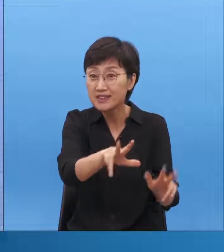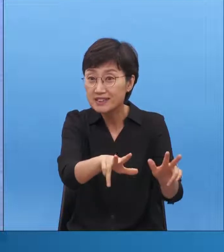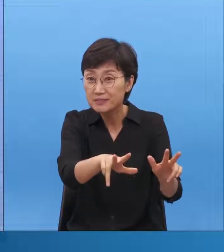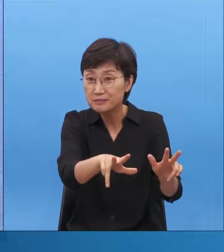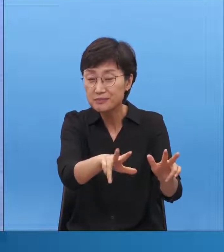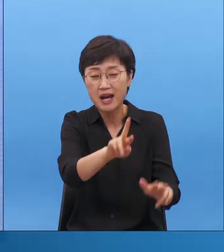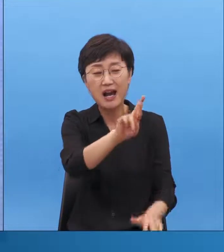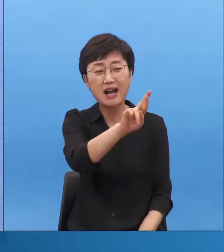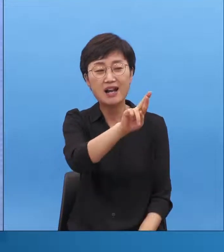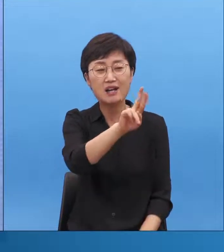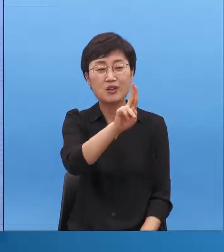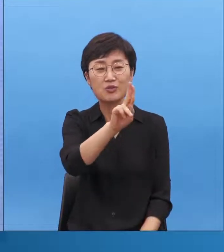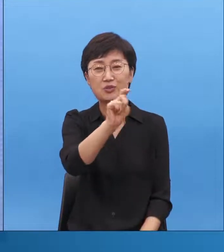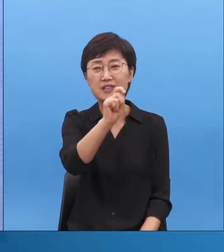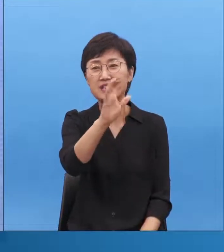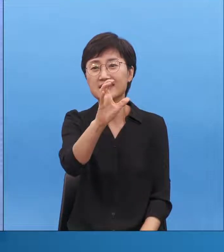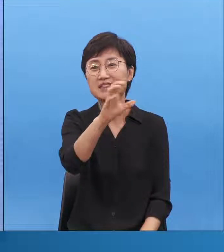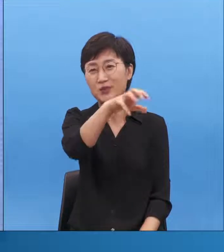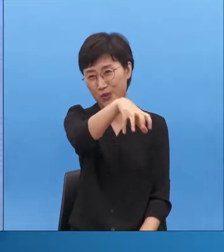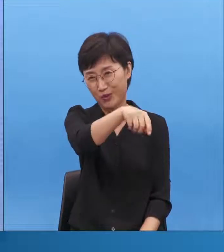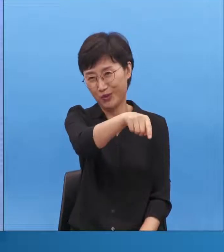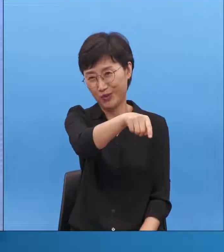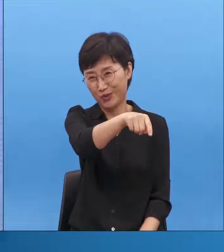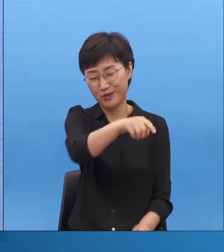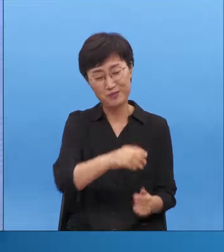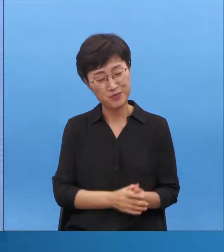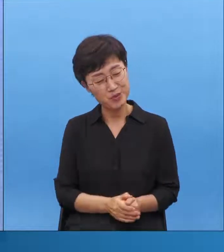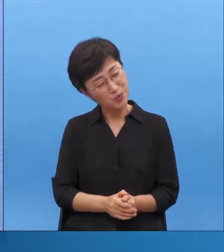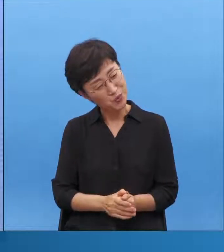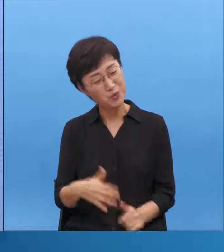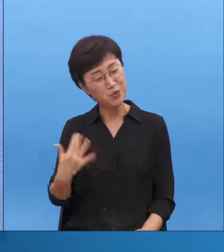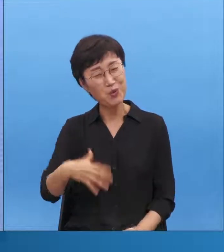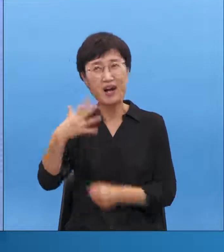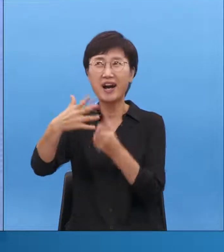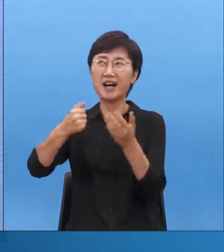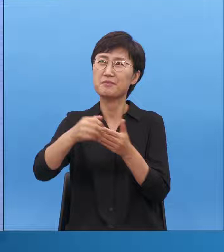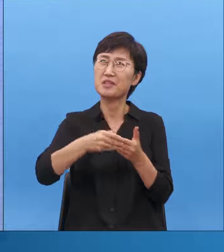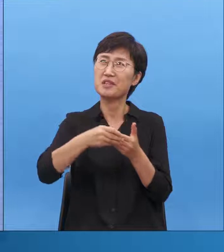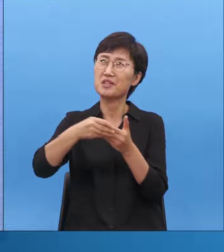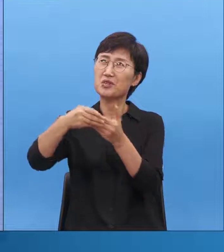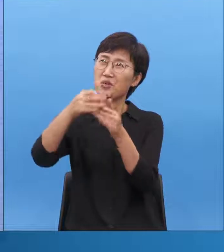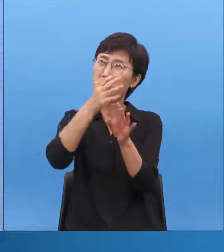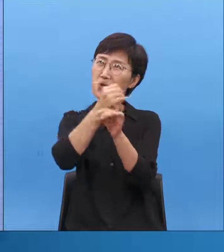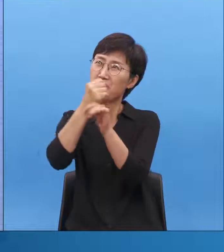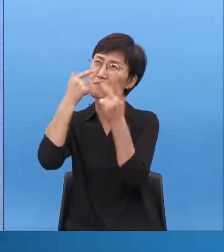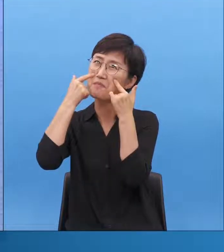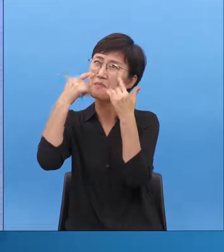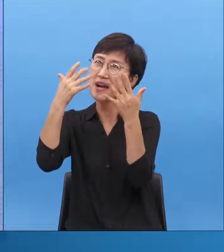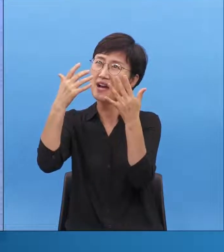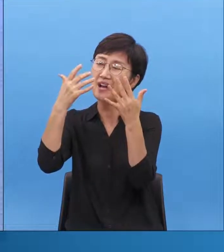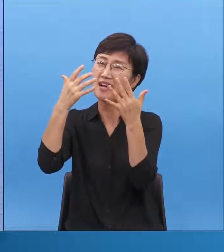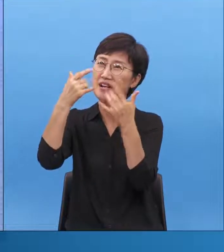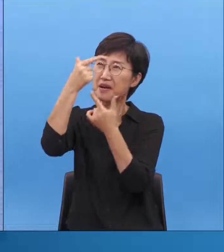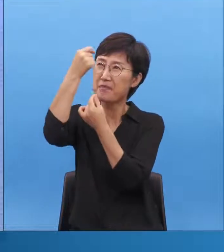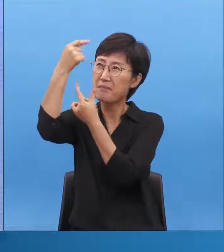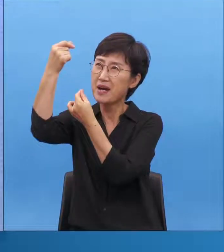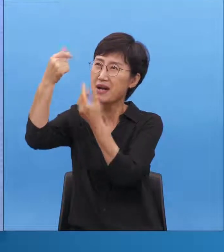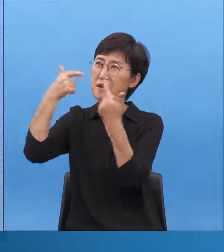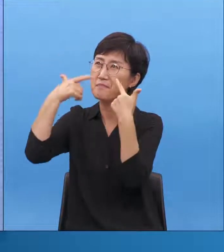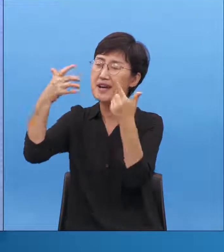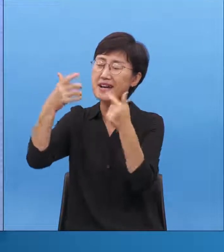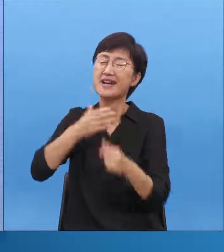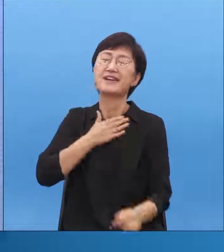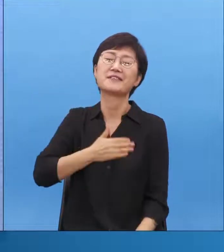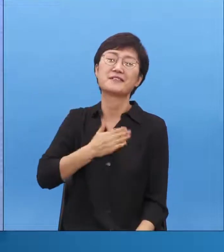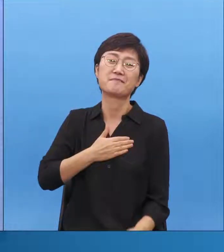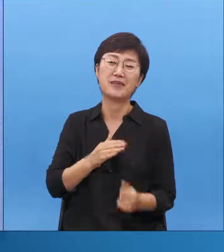our RTC. today. 하나님은 정확하게 응답을 하시는 거죠. God has answered us accurately. 교회는